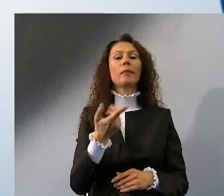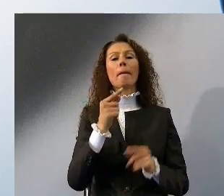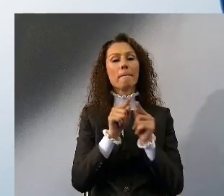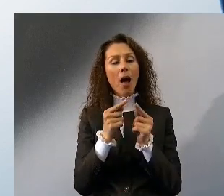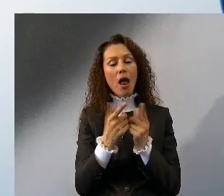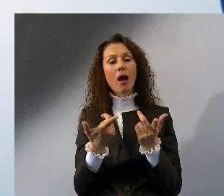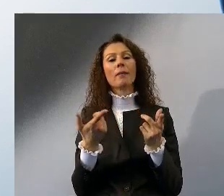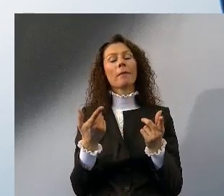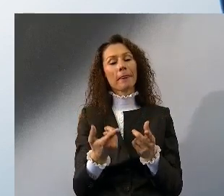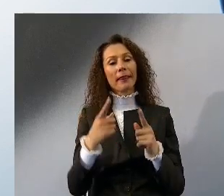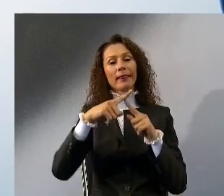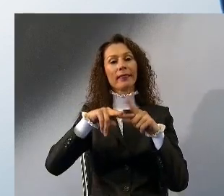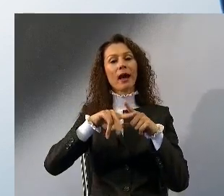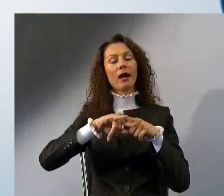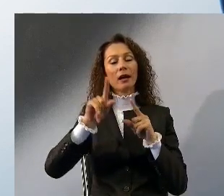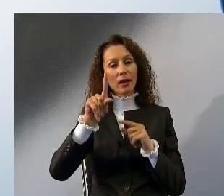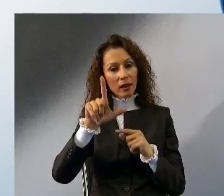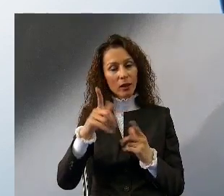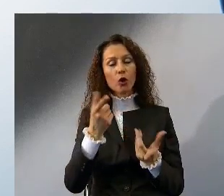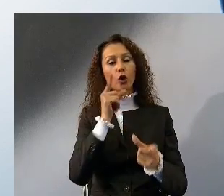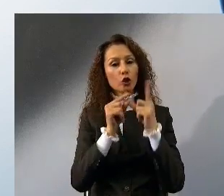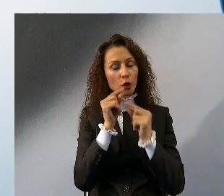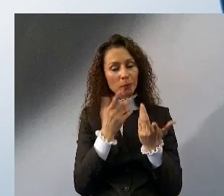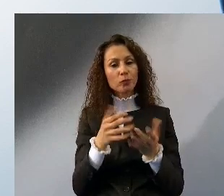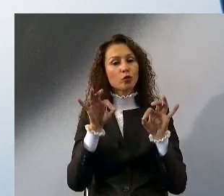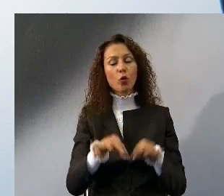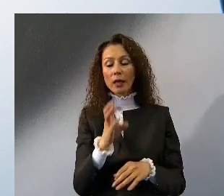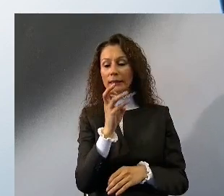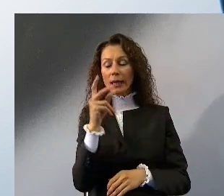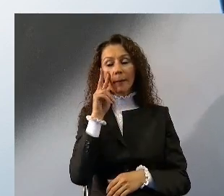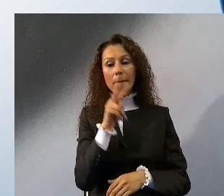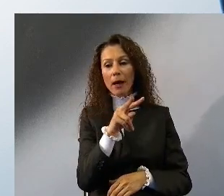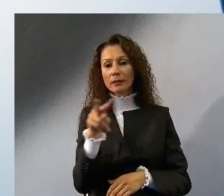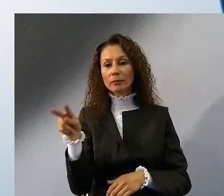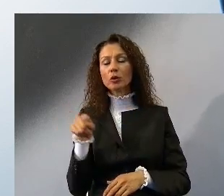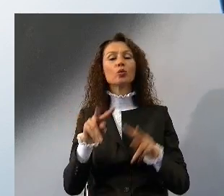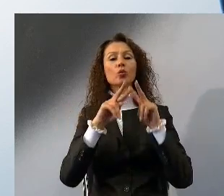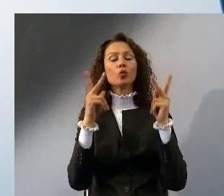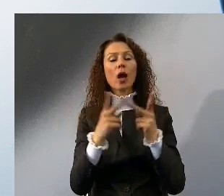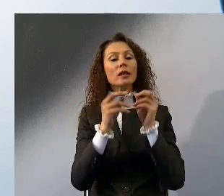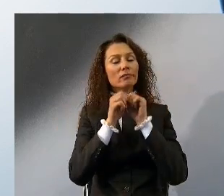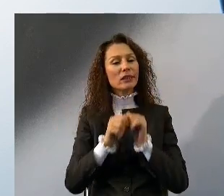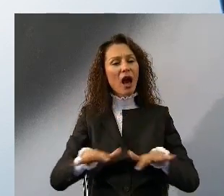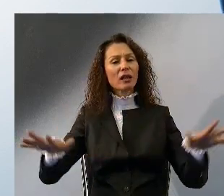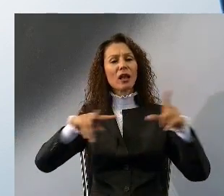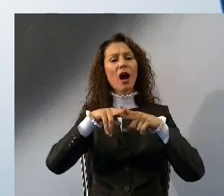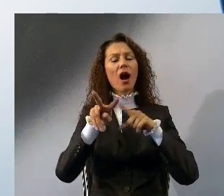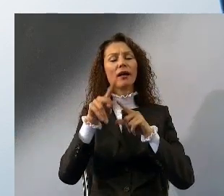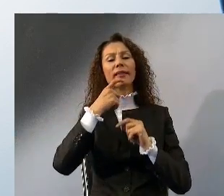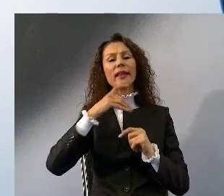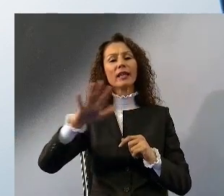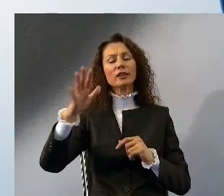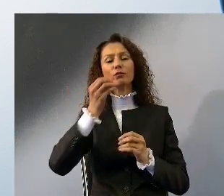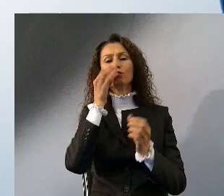baklagiller, mesela tahıl, mesela üzüm. Şu anda saydıklarıma baktığınızda şu anda dünyadaki yaygın Akdeniz mutfağı en